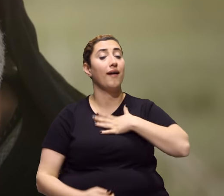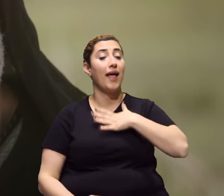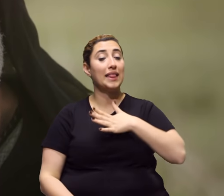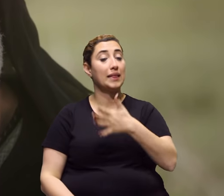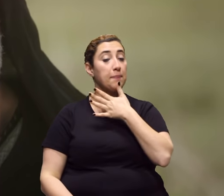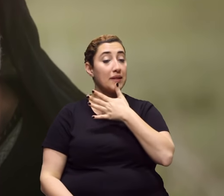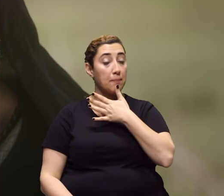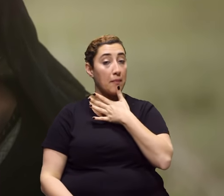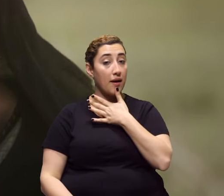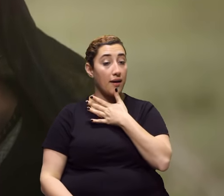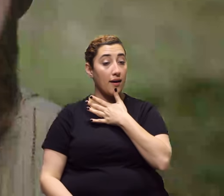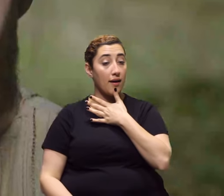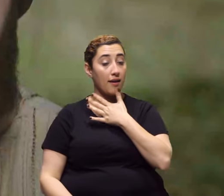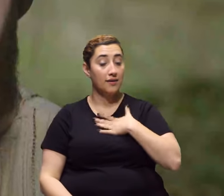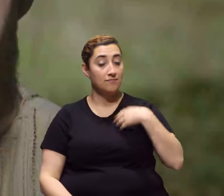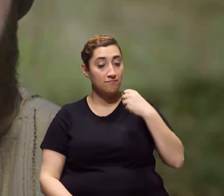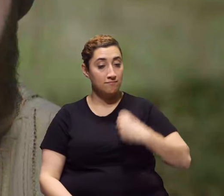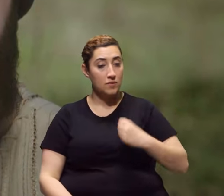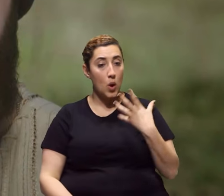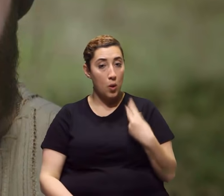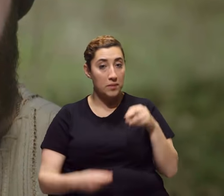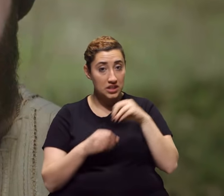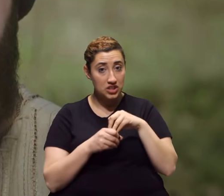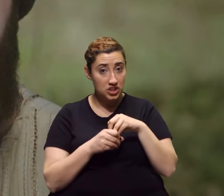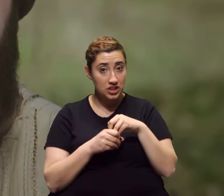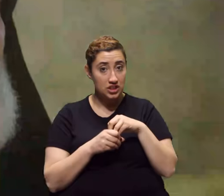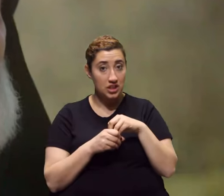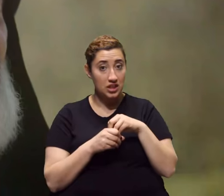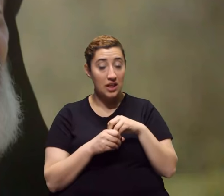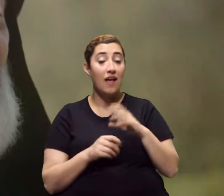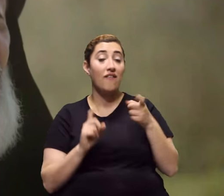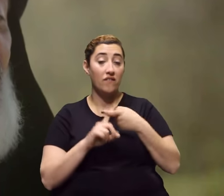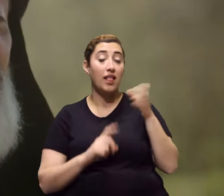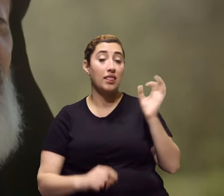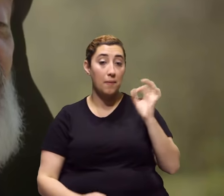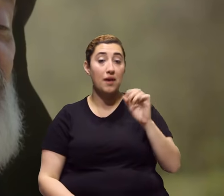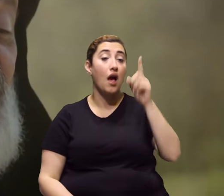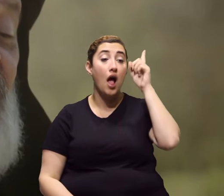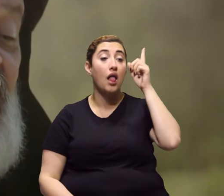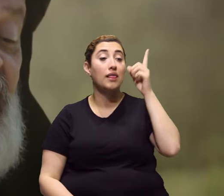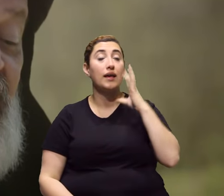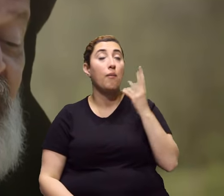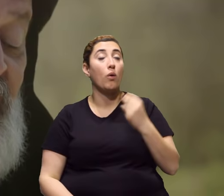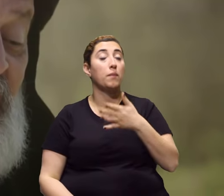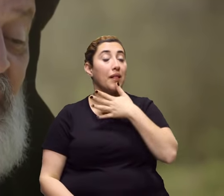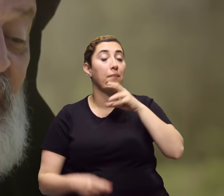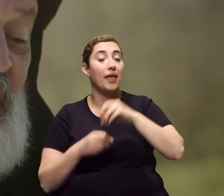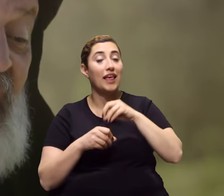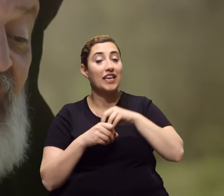kendini bilmek, nefsini bilmek, dahi Rabbini bilmek